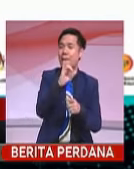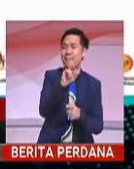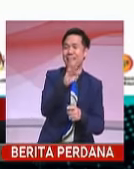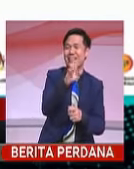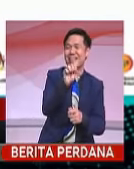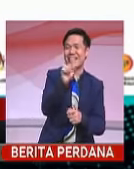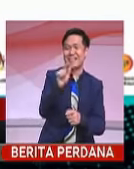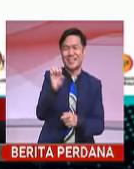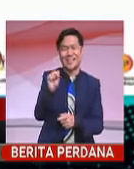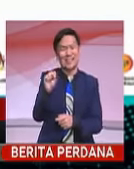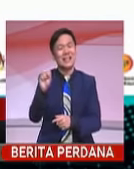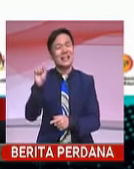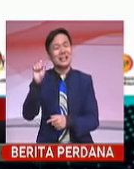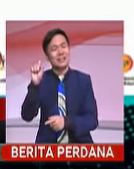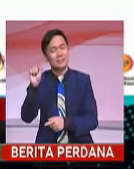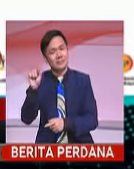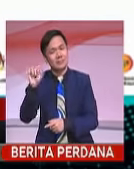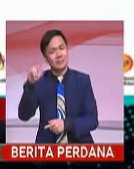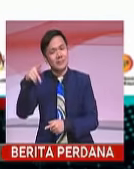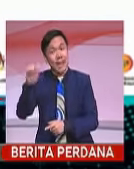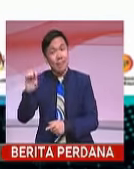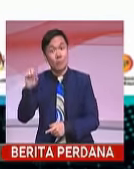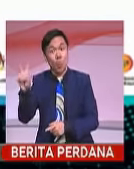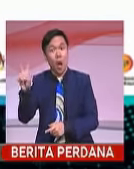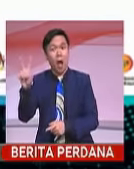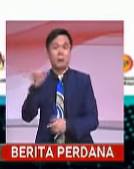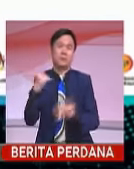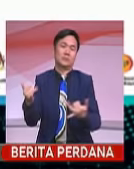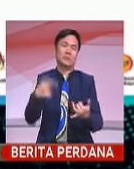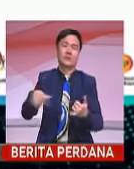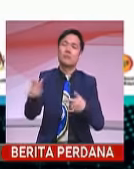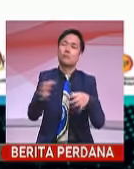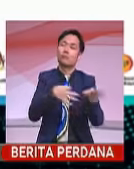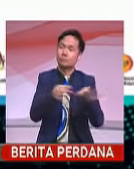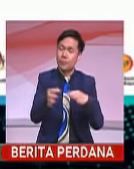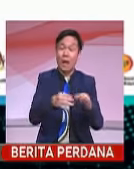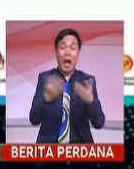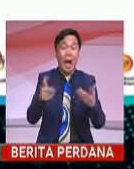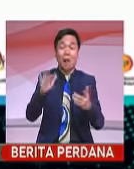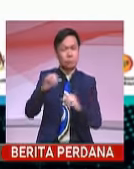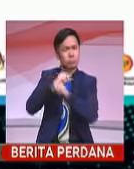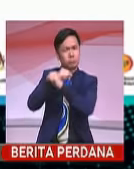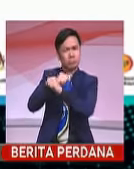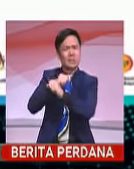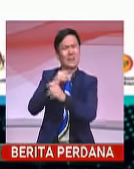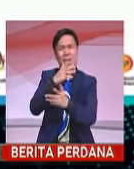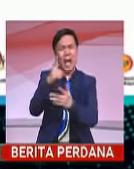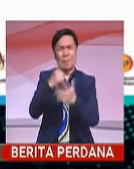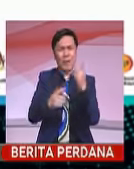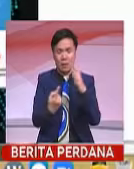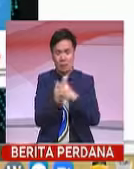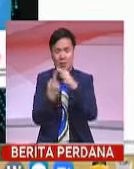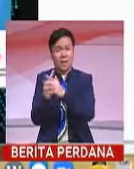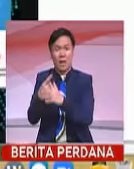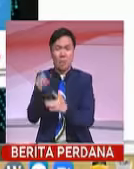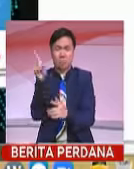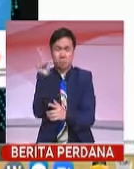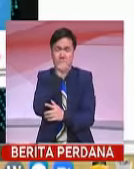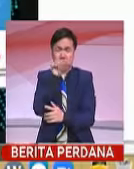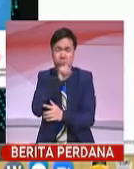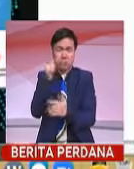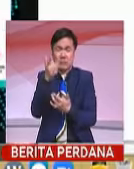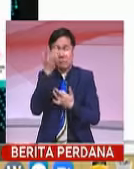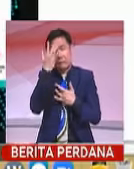ke-6 yang berlangsung secara maya. CPG itu tertumpu kepada usaha mencegah dan mengurangkan komplikasi berkaitan